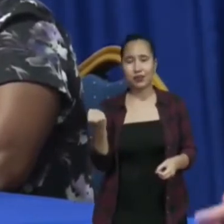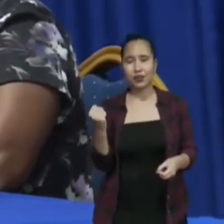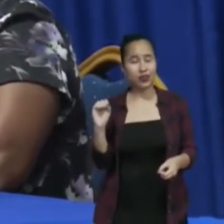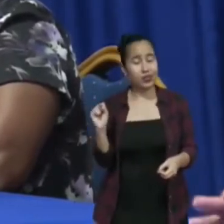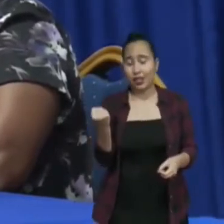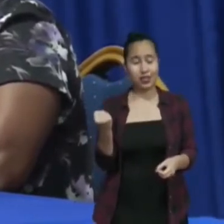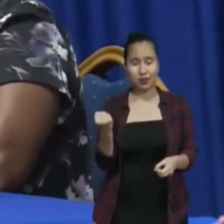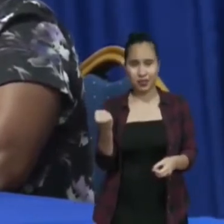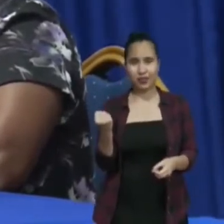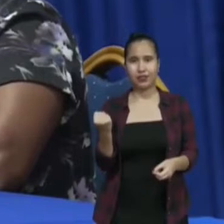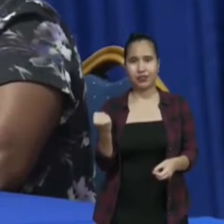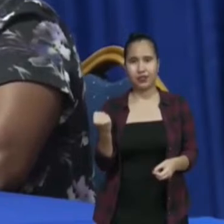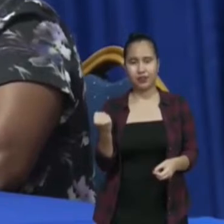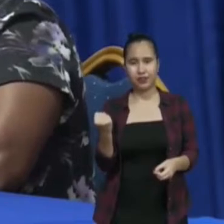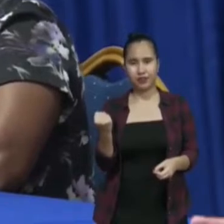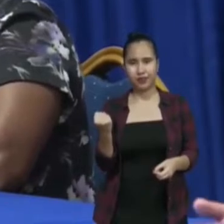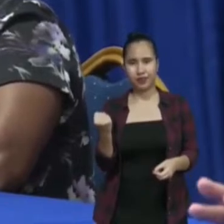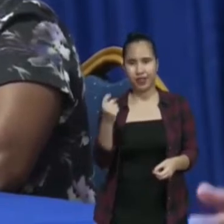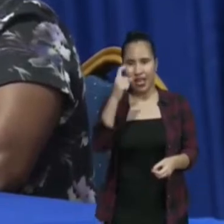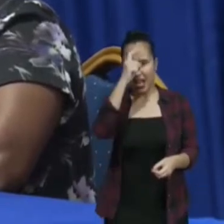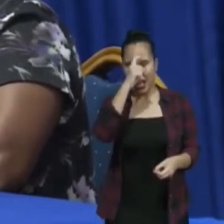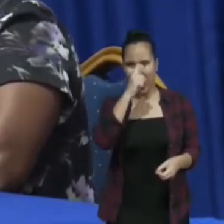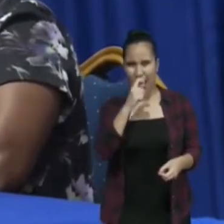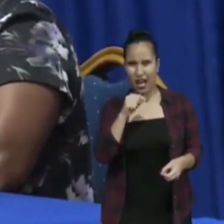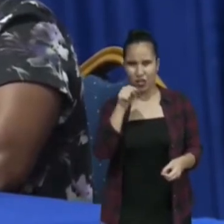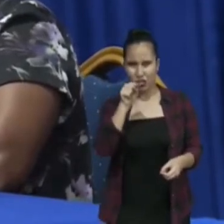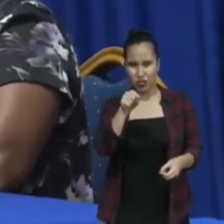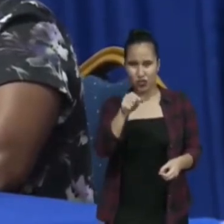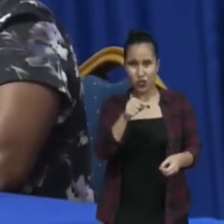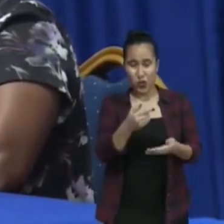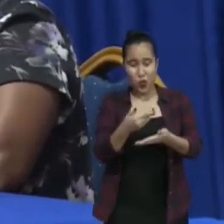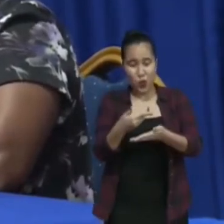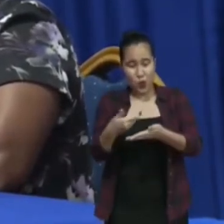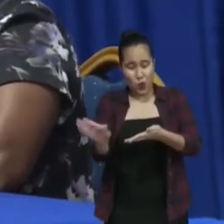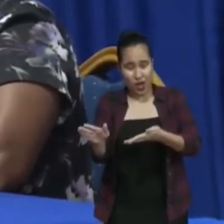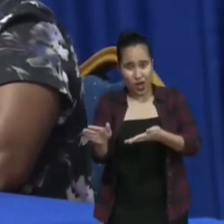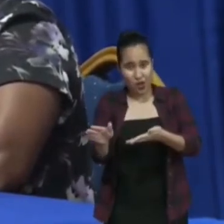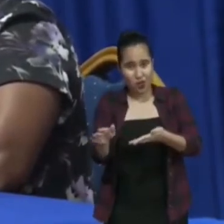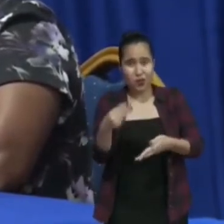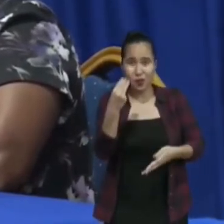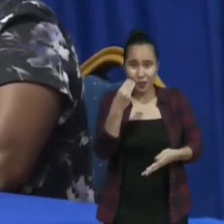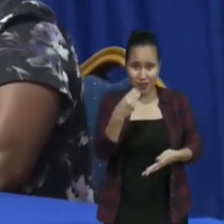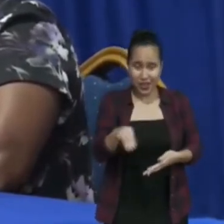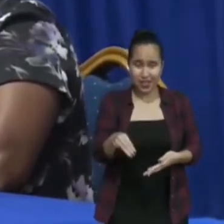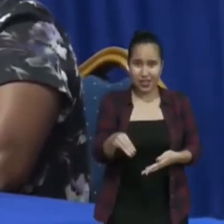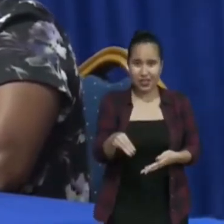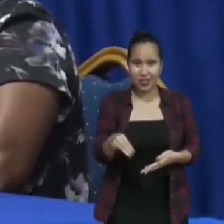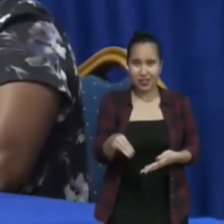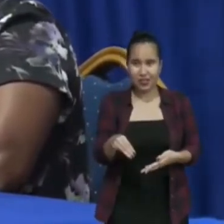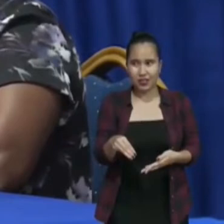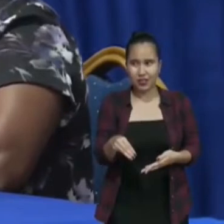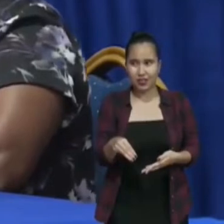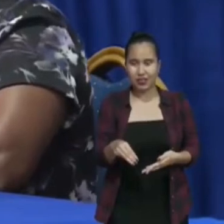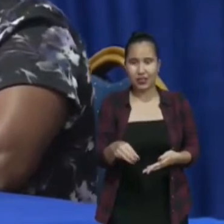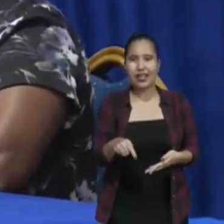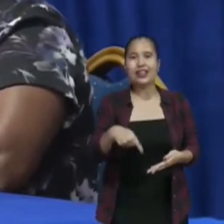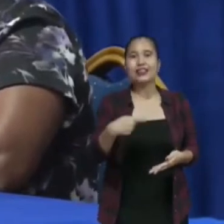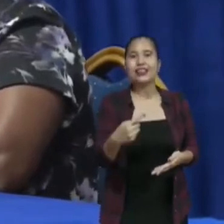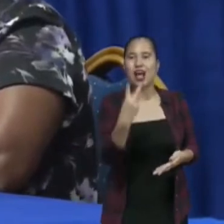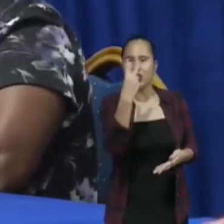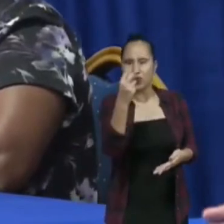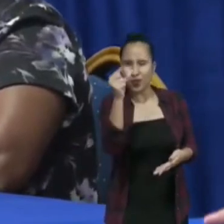appen, het gaat niet lukken. En als u weg bent voor maandag, komt u terug. Wanneer? Na